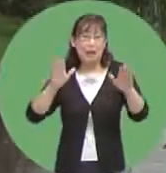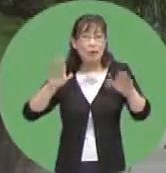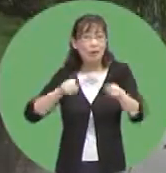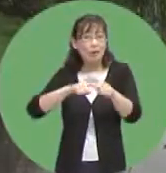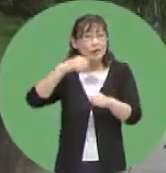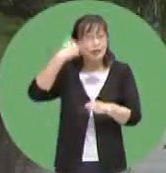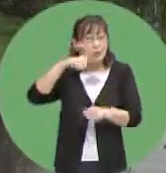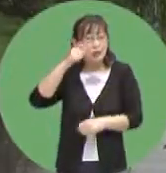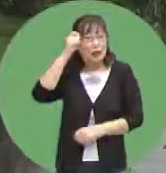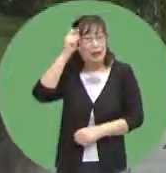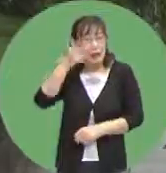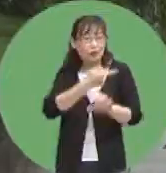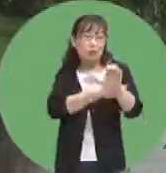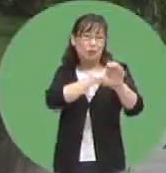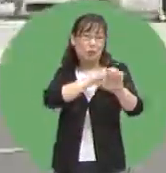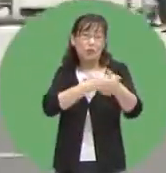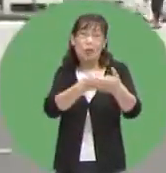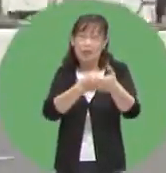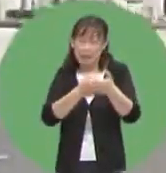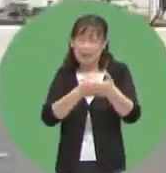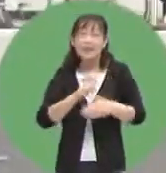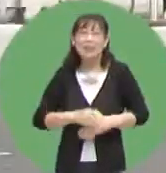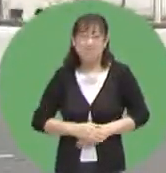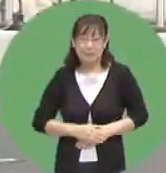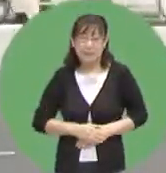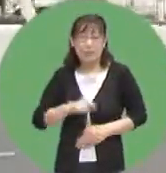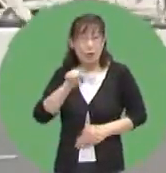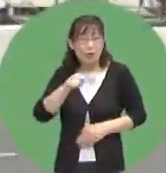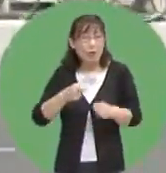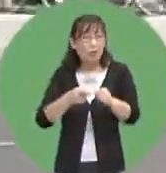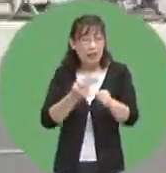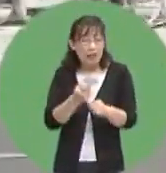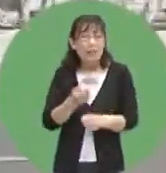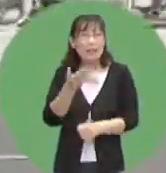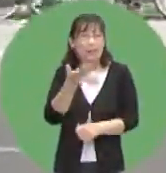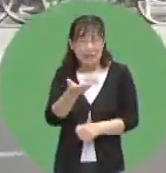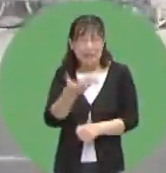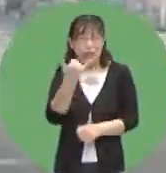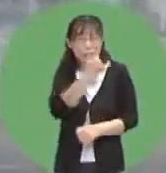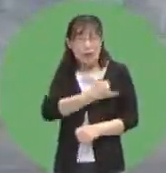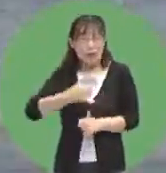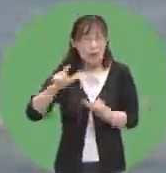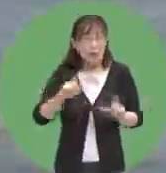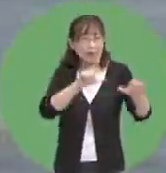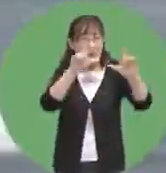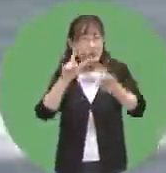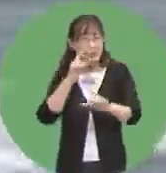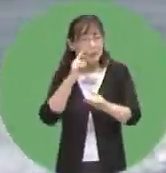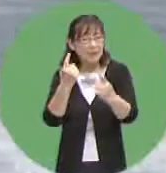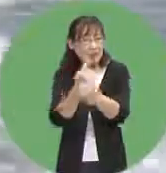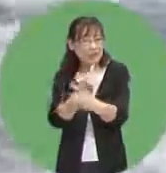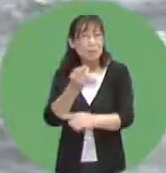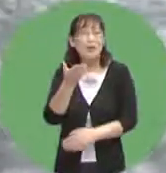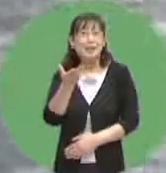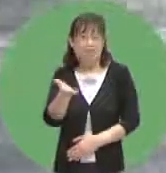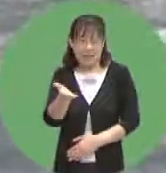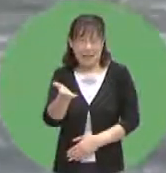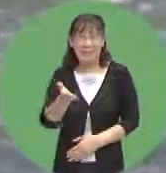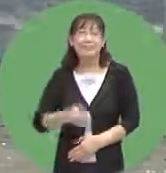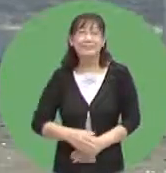は賢く省エネ、これを機会にあなたのライフスタイルを見直してみませんか。